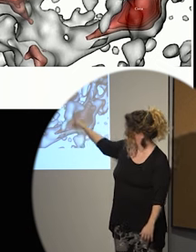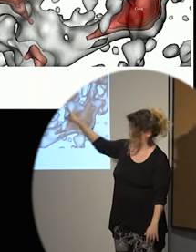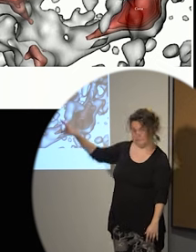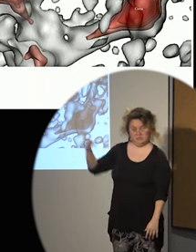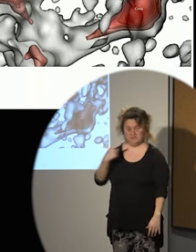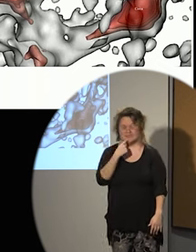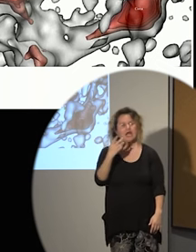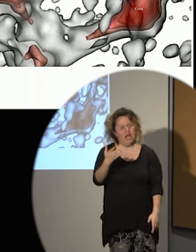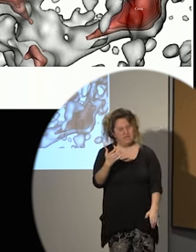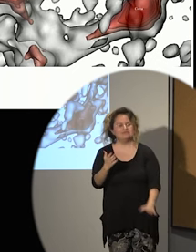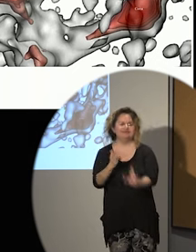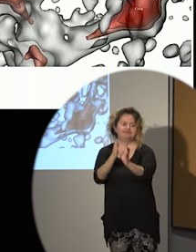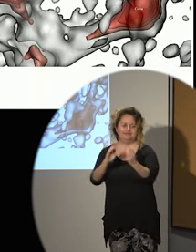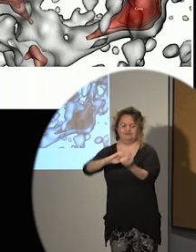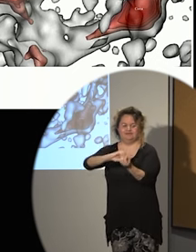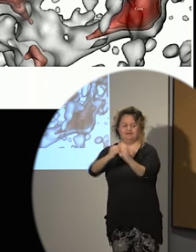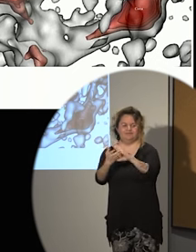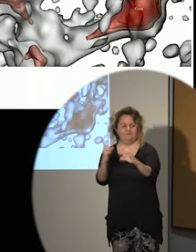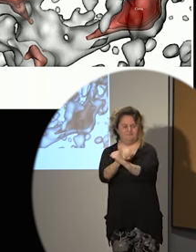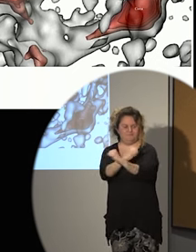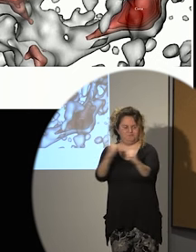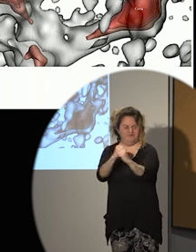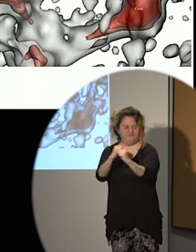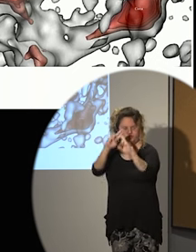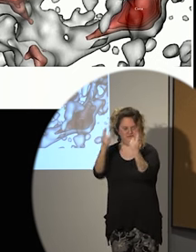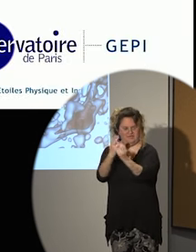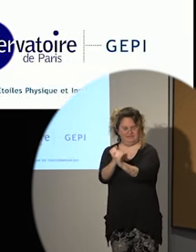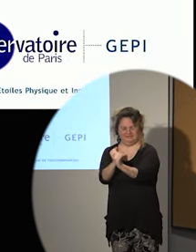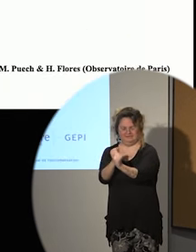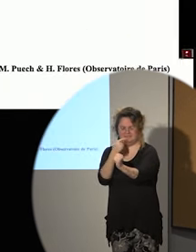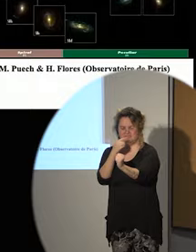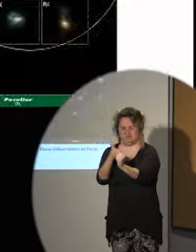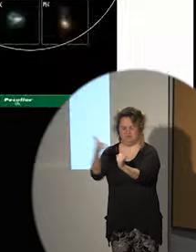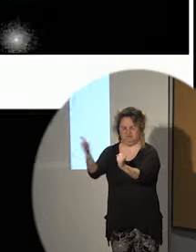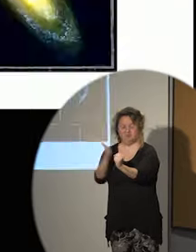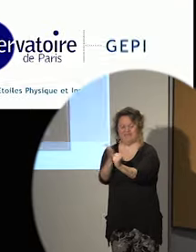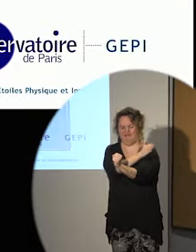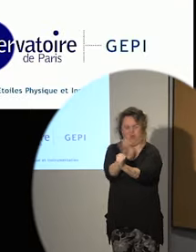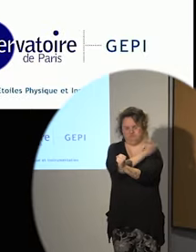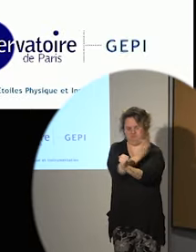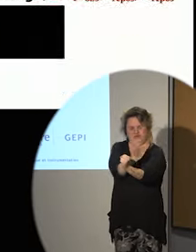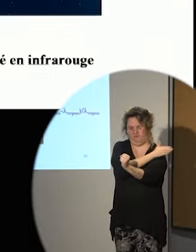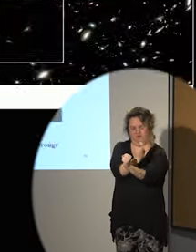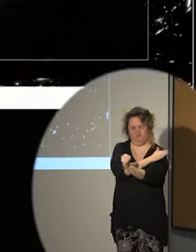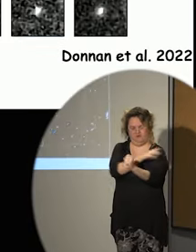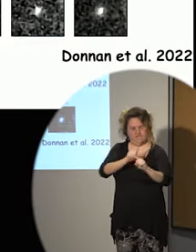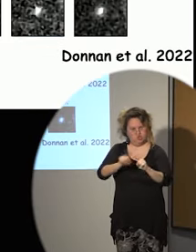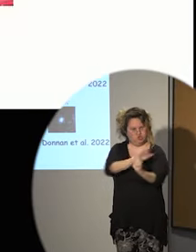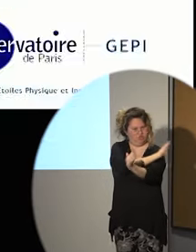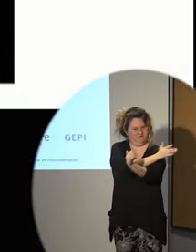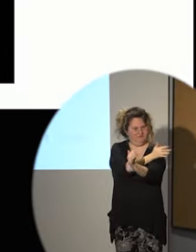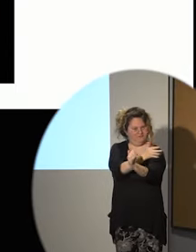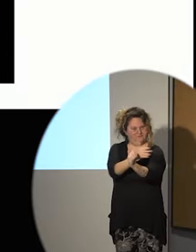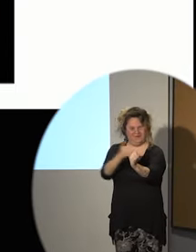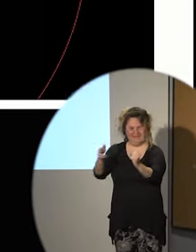lointain. Et en fait, on trouve en partie ces reliques. Alors je ne voulais pas montrer parce que je ne peux pas tout vous